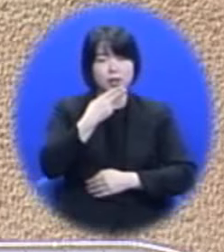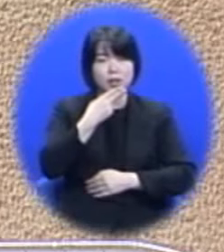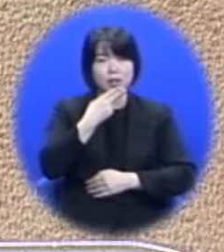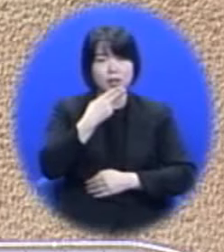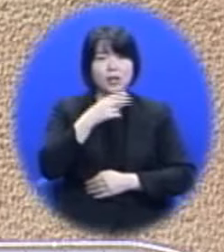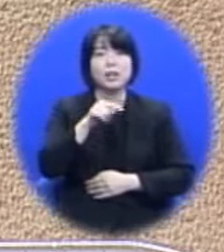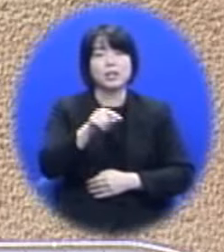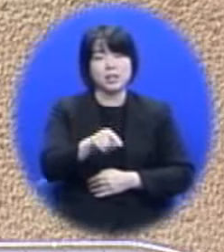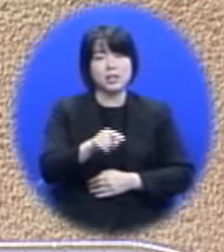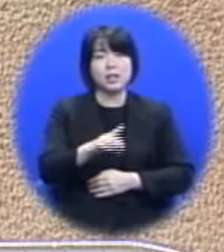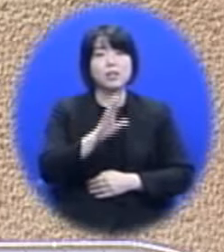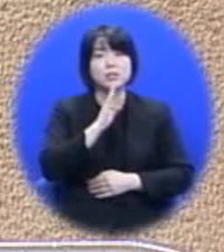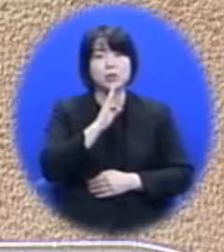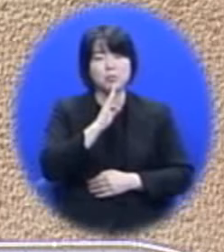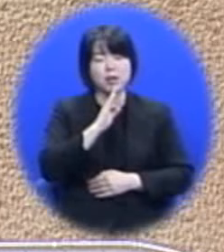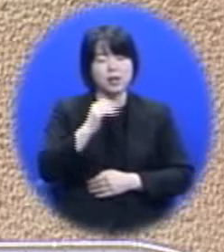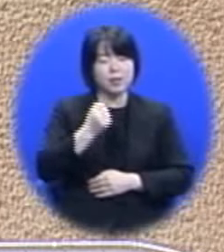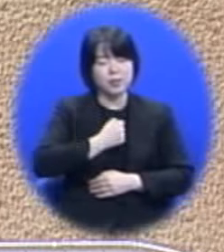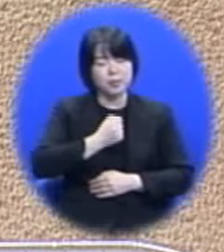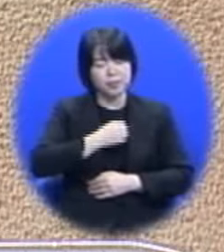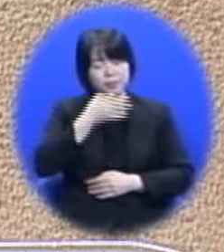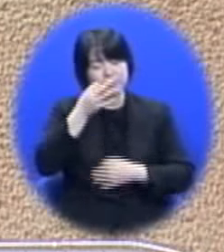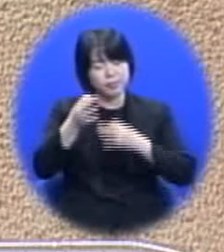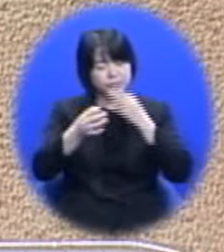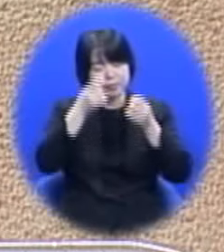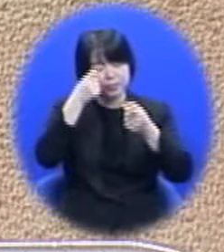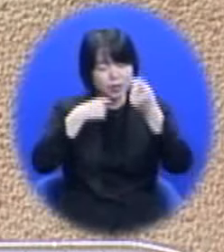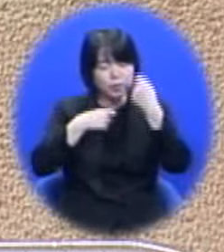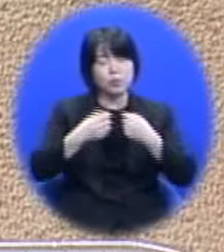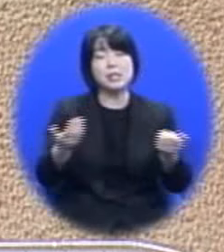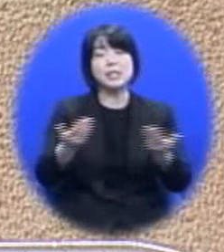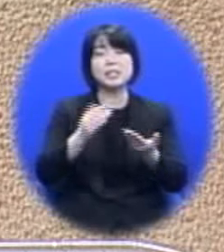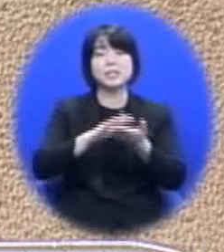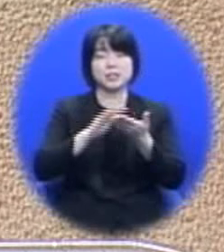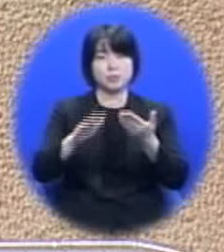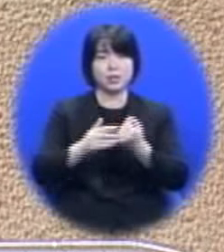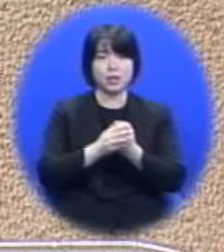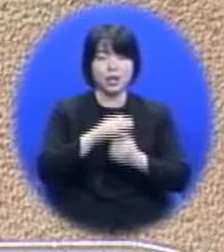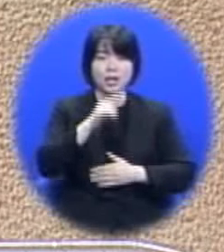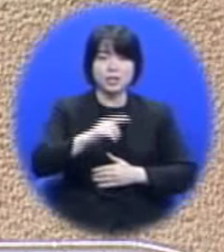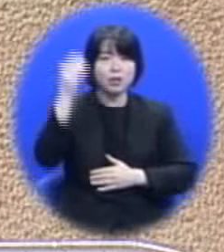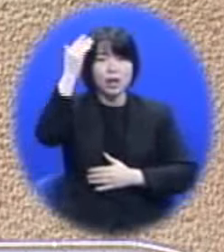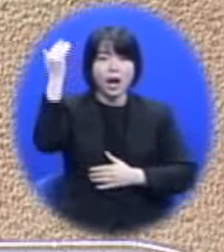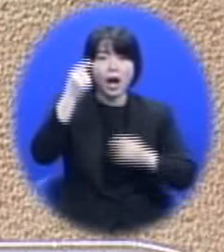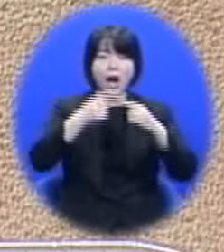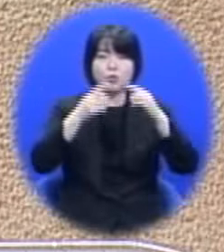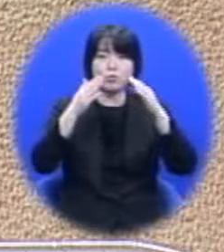그게 정말 통탄할 노릇이. 이건 한국교회 전체